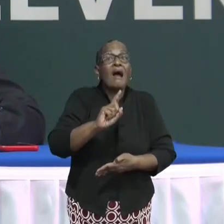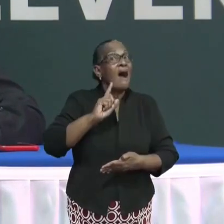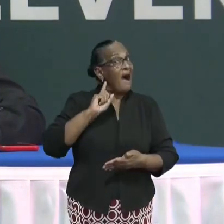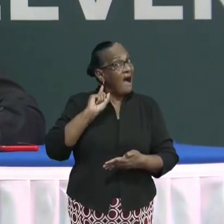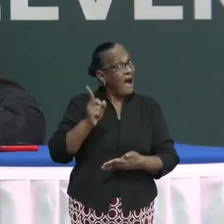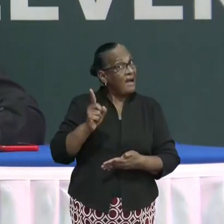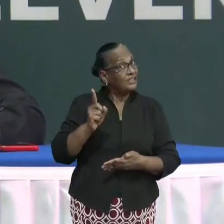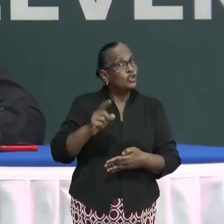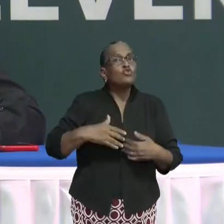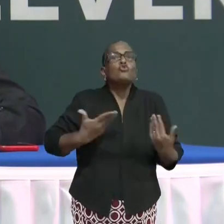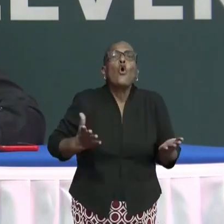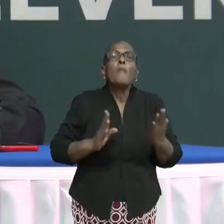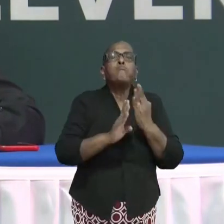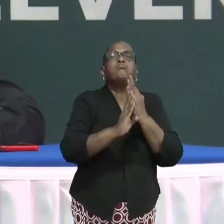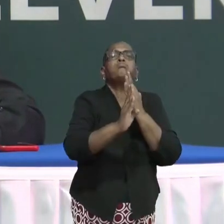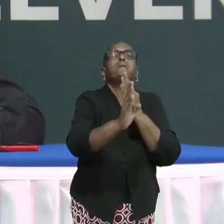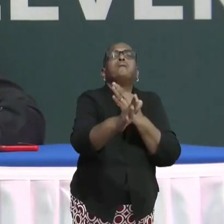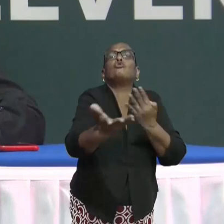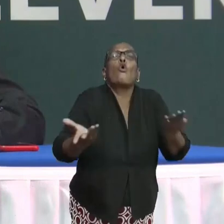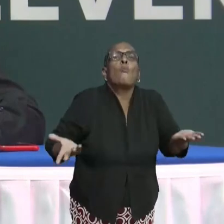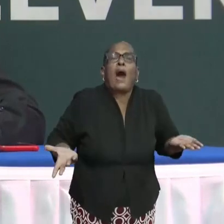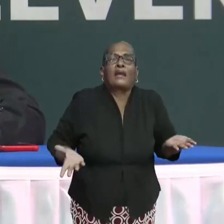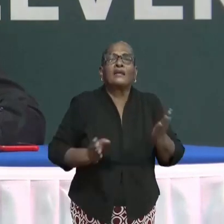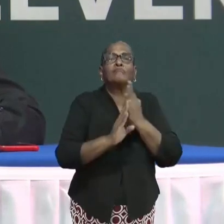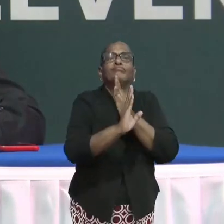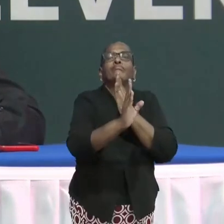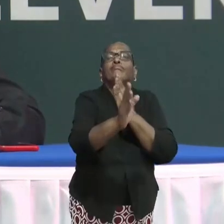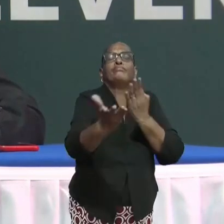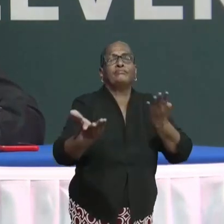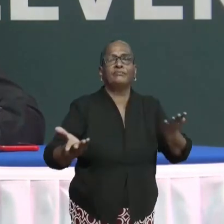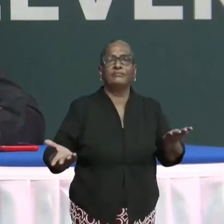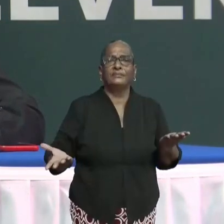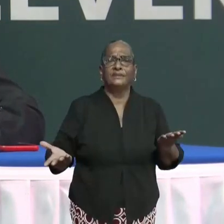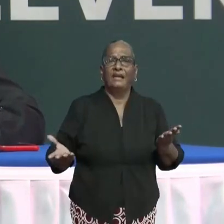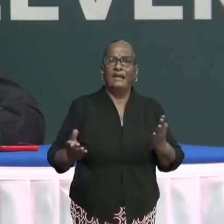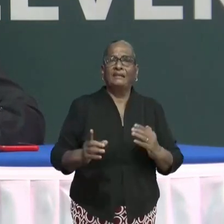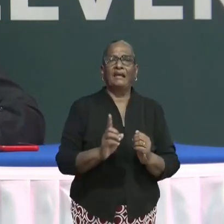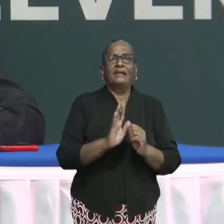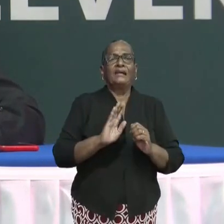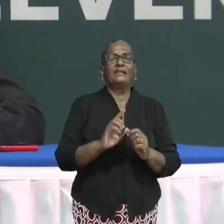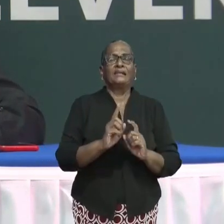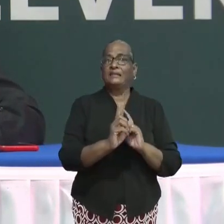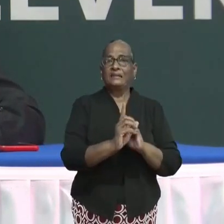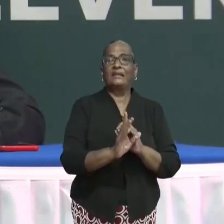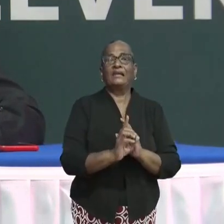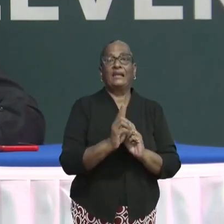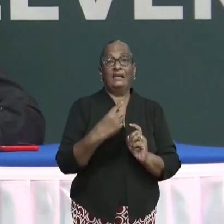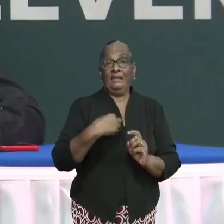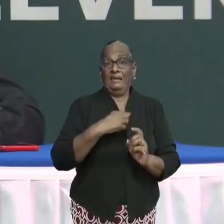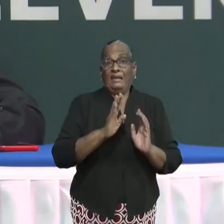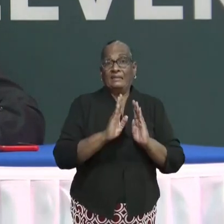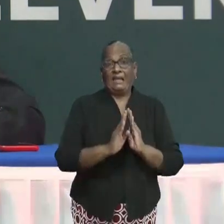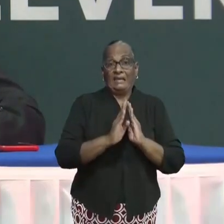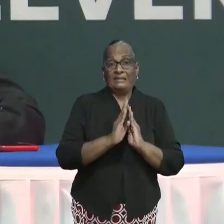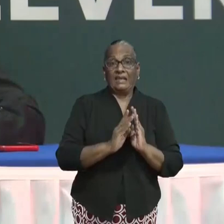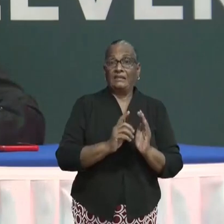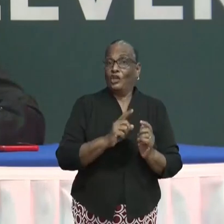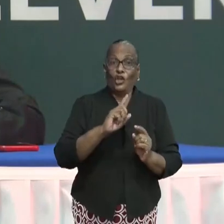a reiko langa, anga sa yo kiesi ook toe is dat ino go kies van tweede pakket nanga of van tweede